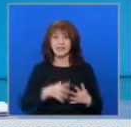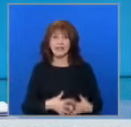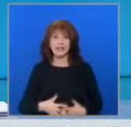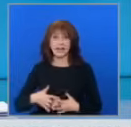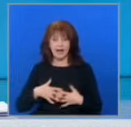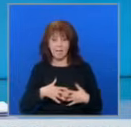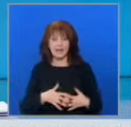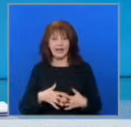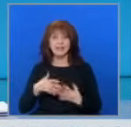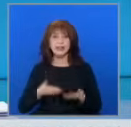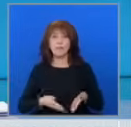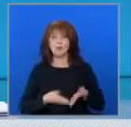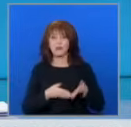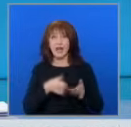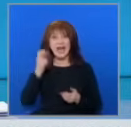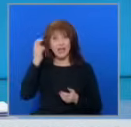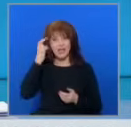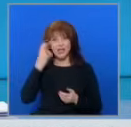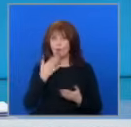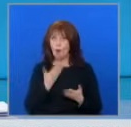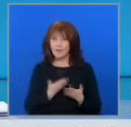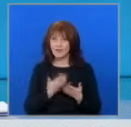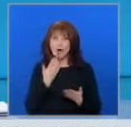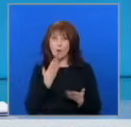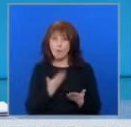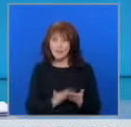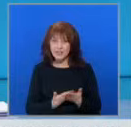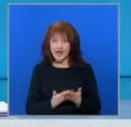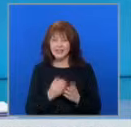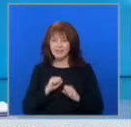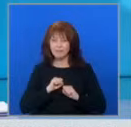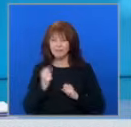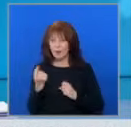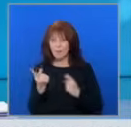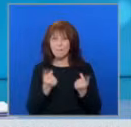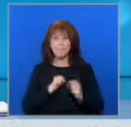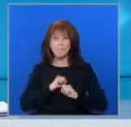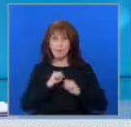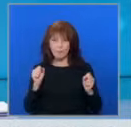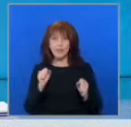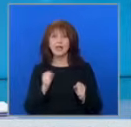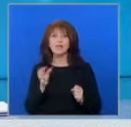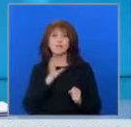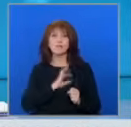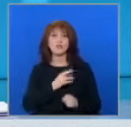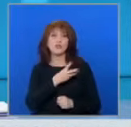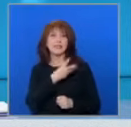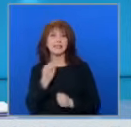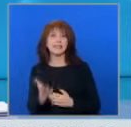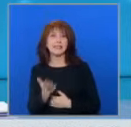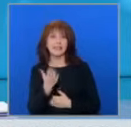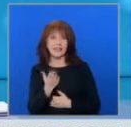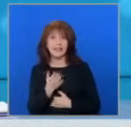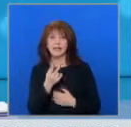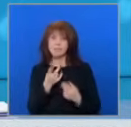подкрепа, Киев заяви, че от обещани 1 милион снаряда до края на годината, страната до момента е получила около 300 хиляди. Още